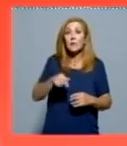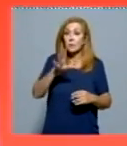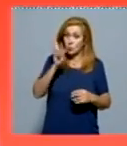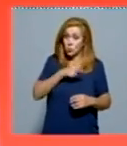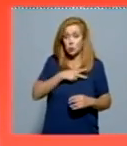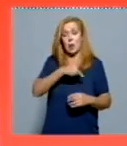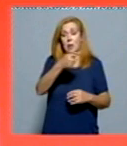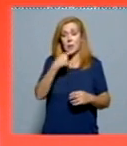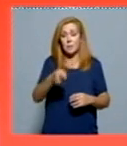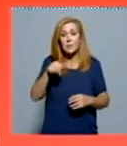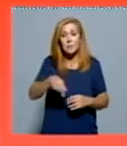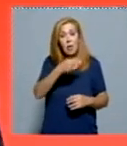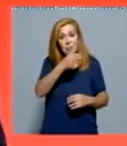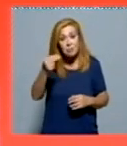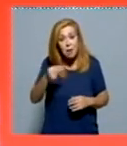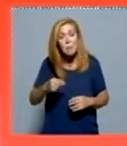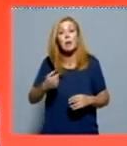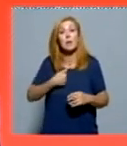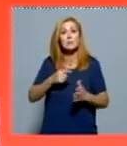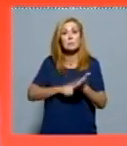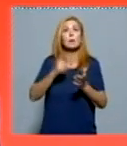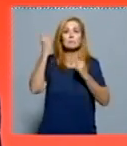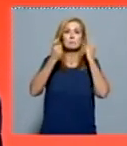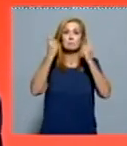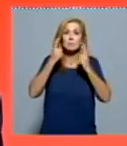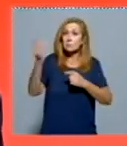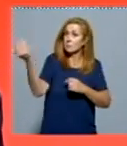απασχολούν και χαίρομαι που κάνετε αυτό το ερώτημα.